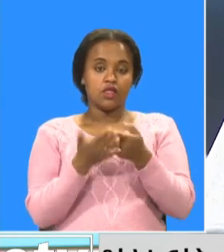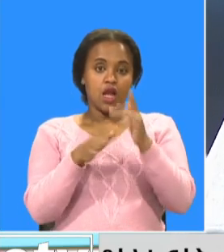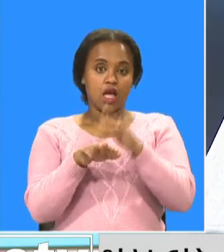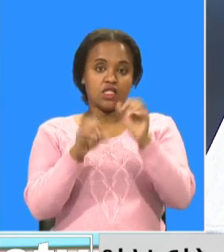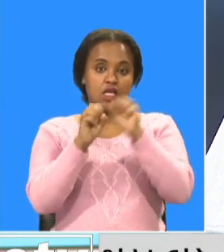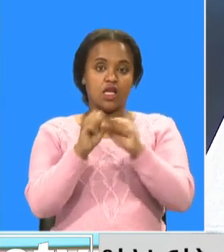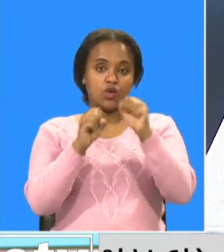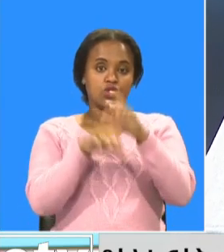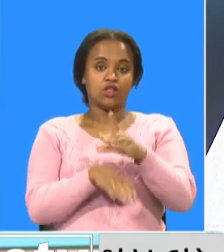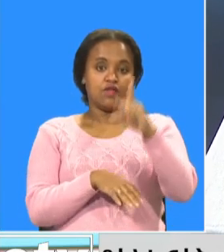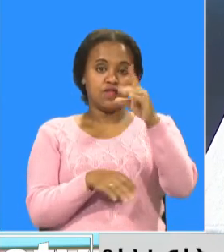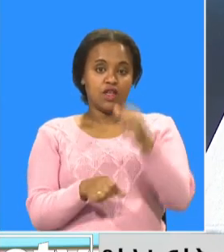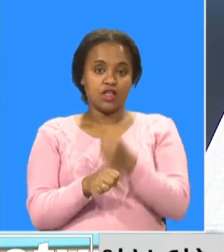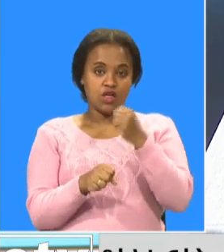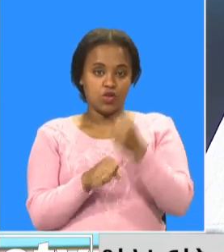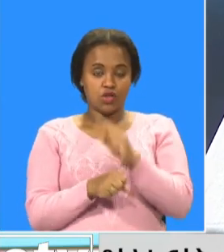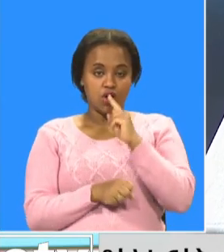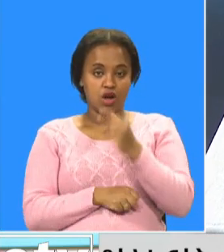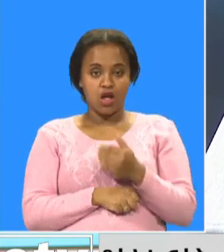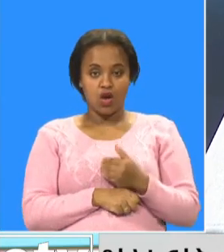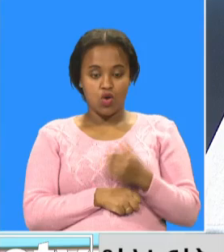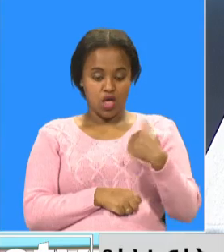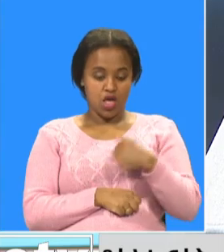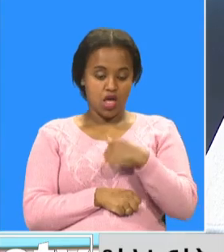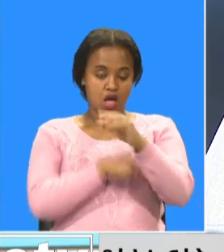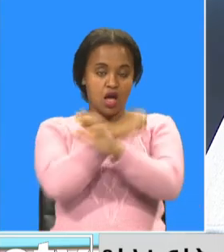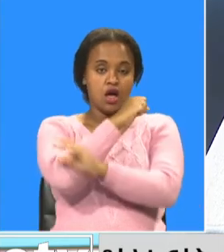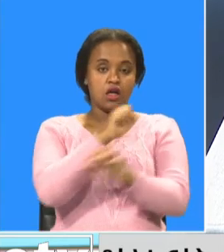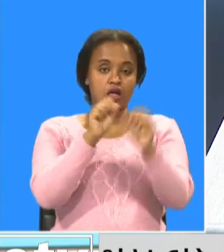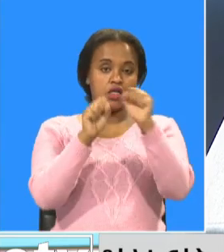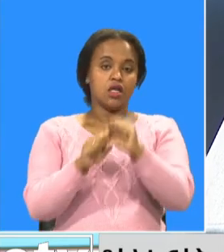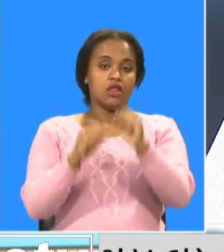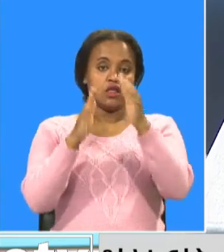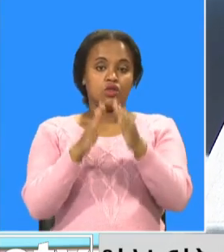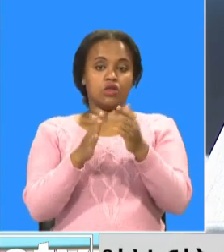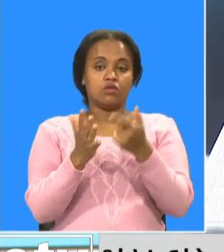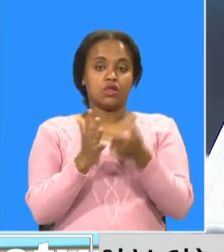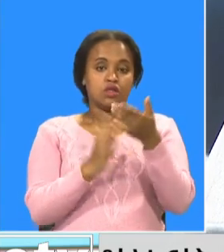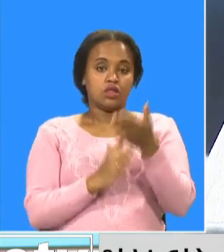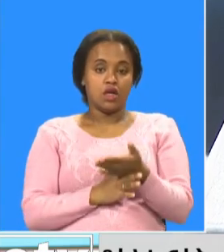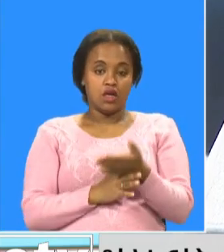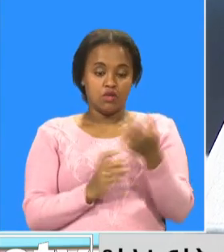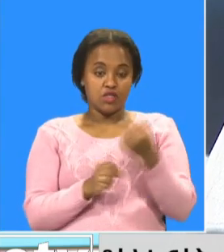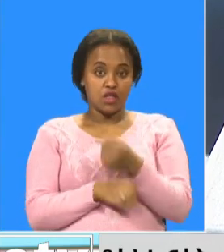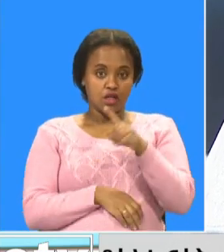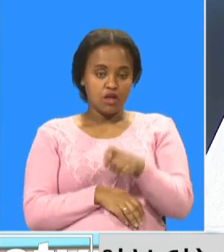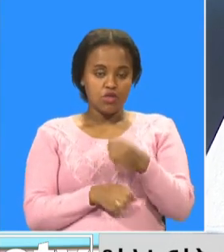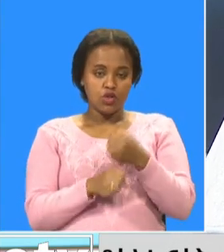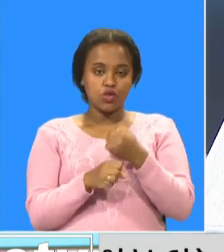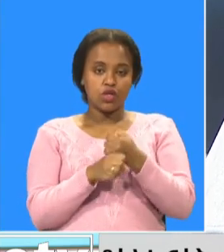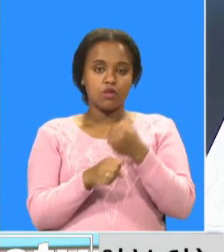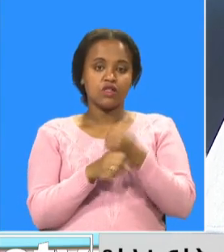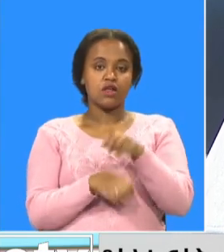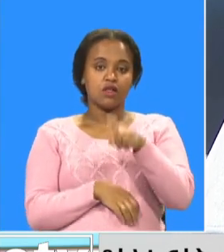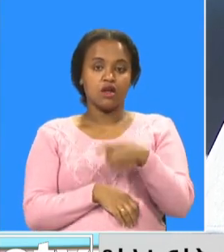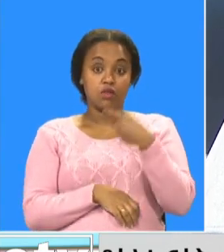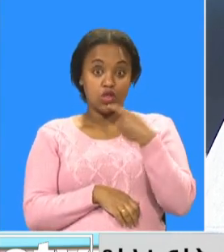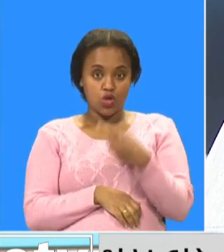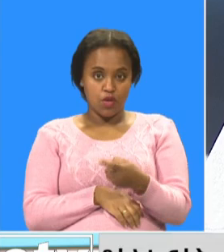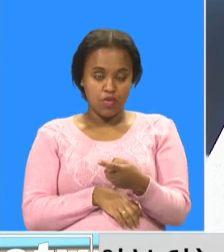ከፍተኛ ስራ ነው እየሰሩ ያሉት። የእኛ ሀገር ሳይንቲስቶችም ደግሞ በዚህ ረገድ መስራት ያለባቸውን ስራ መስራት አለባቸው